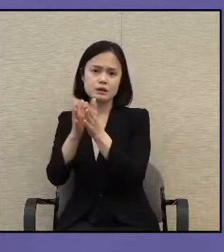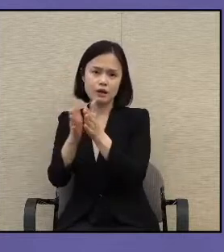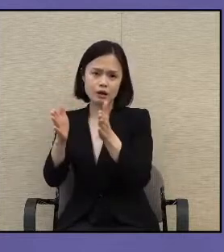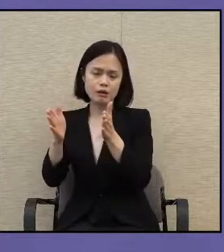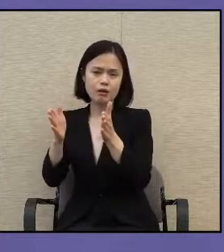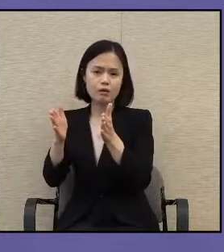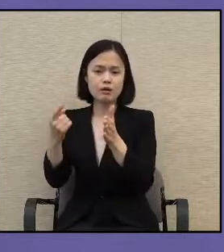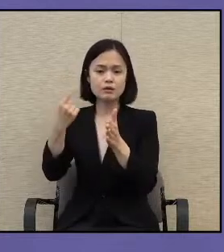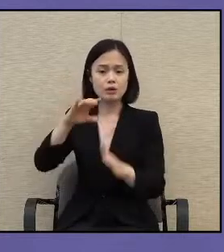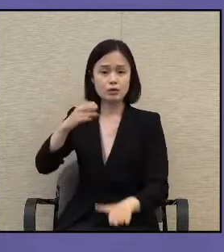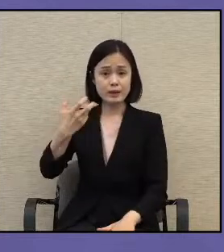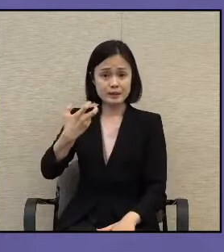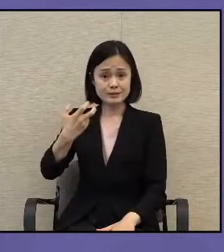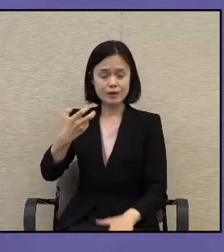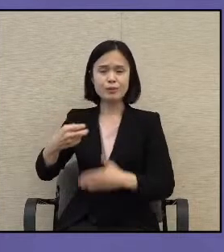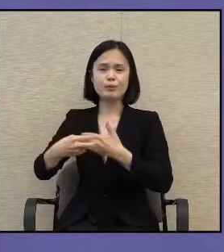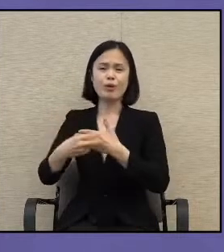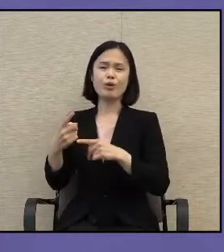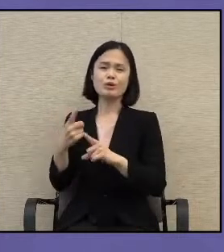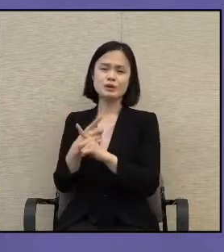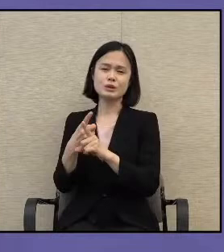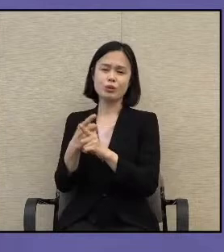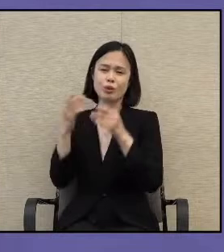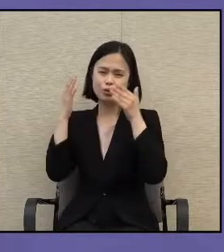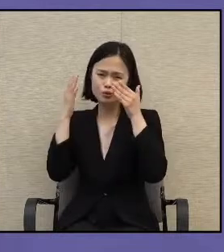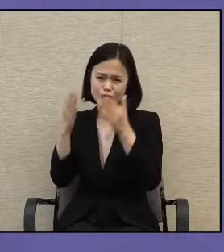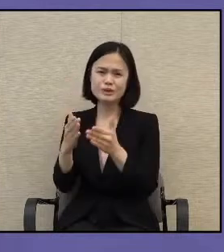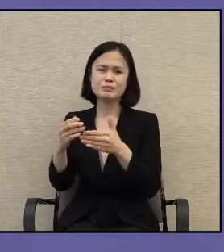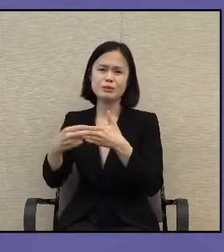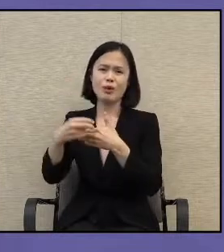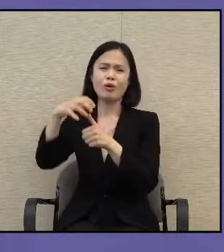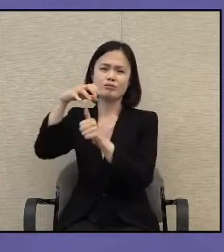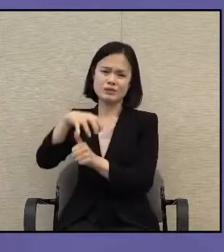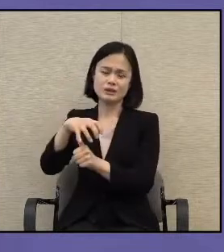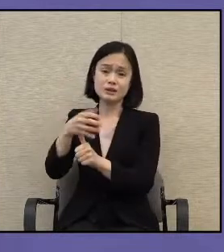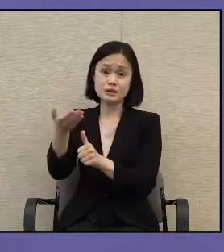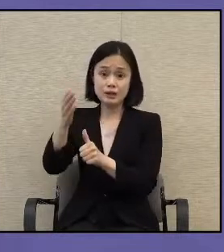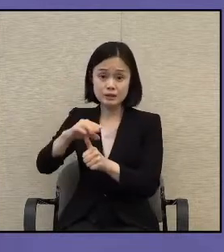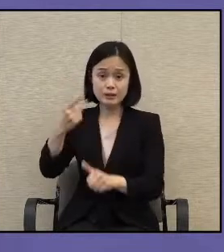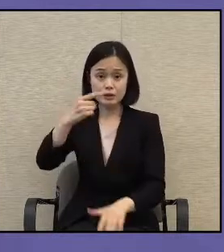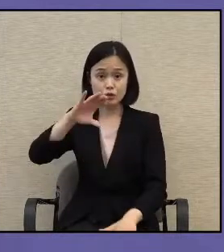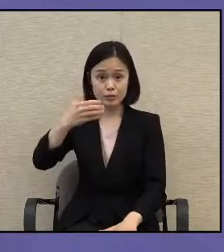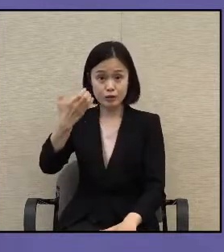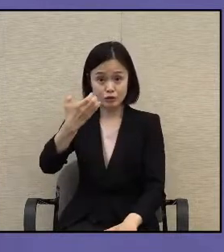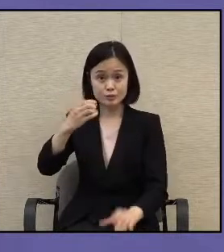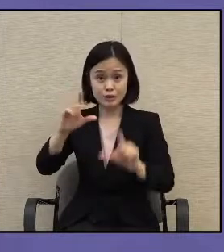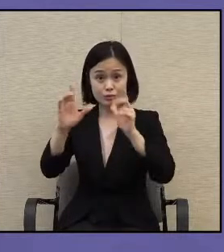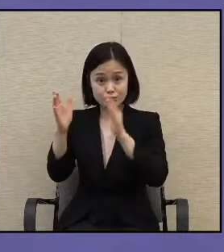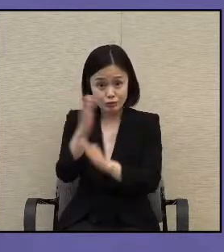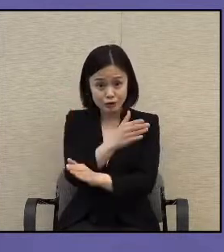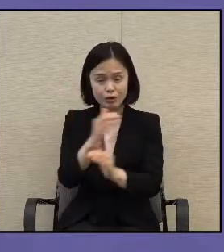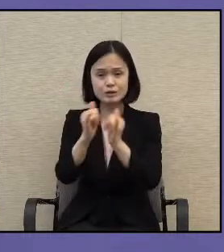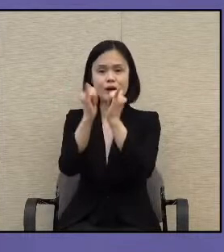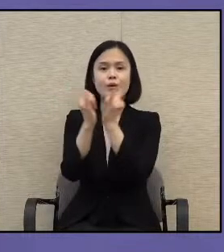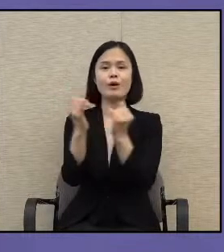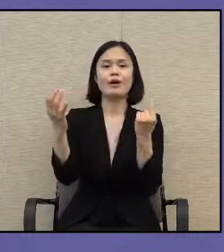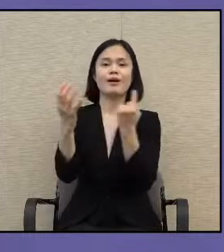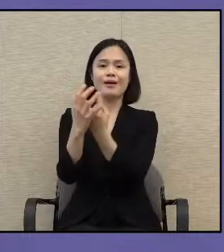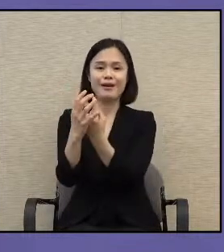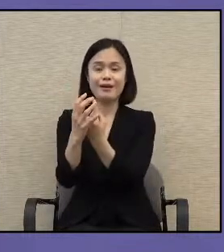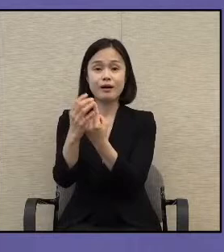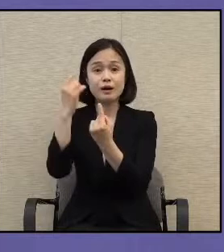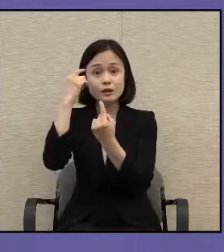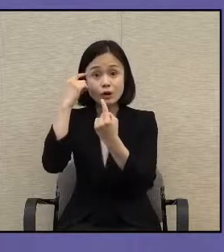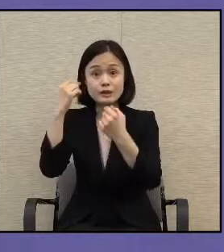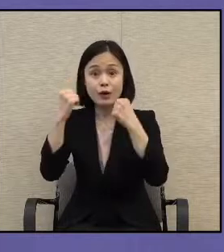접근들 내서 80년대 재활 중심, 그리고 90년대에 가면 이제 리커버리라고 하는 이야기들을, 이제 회복에 대한